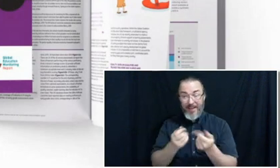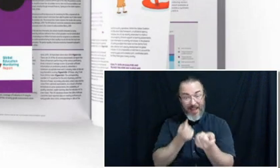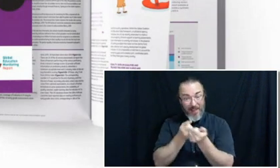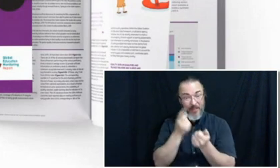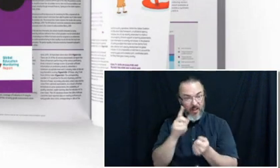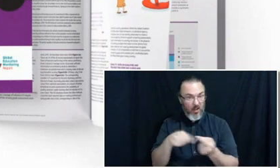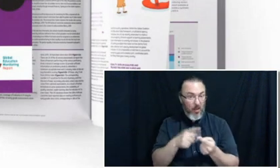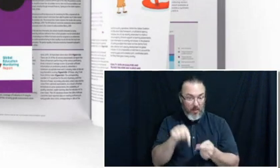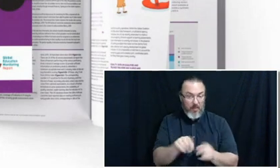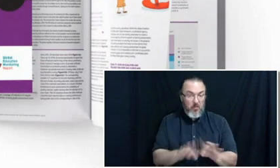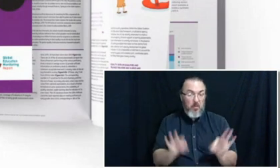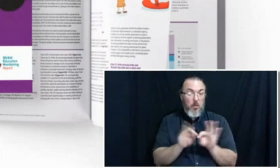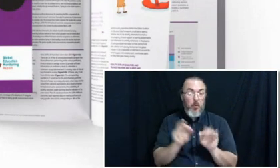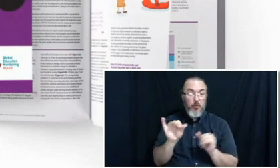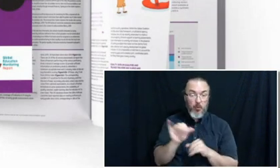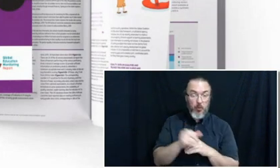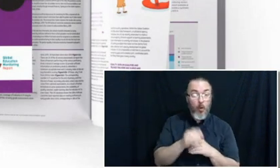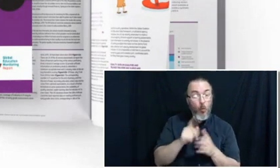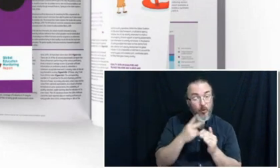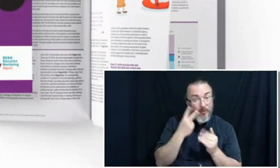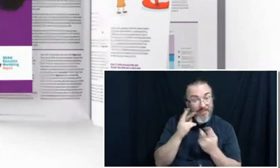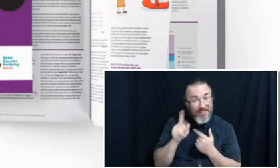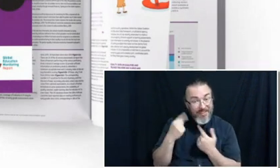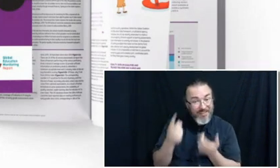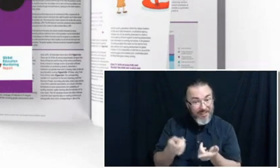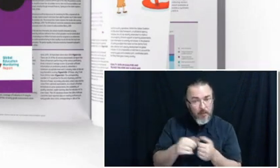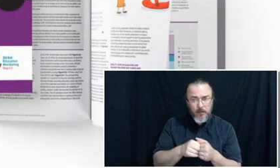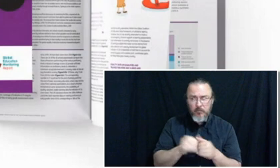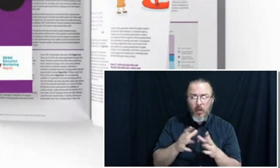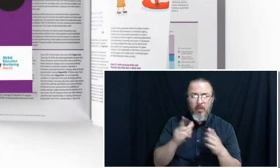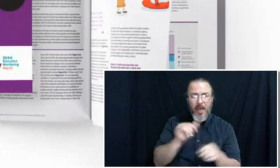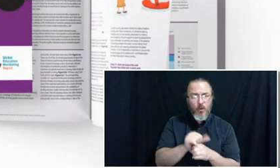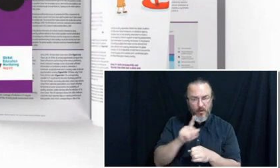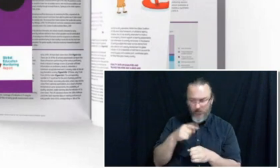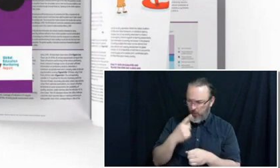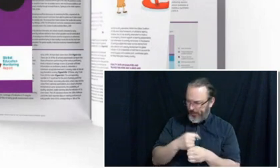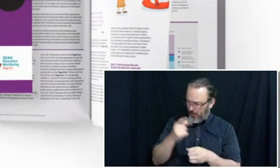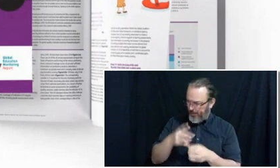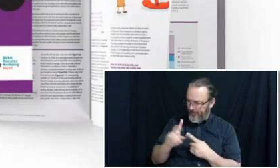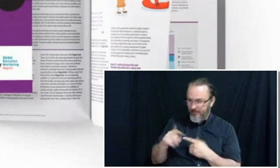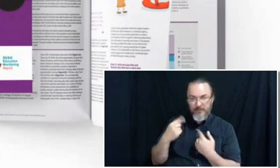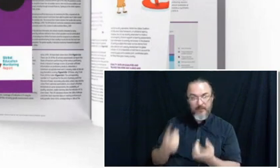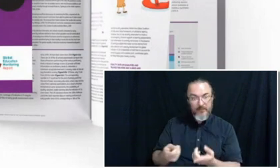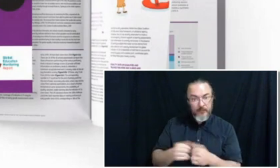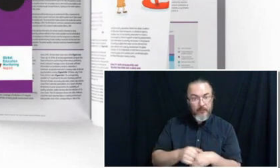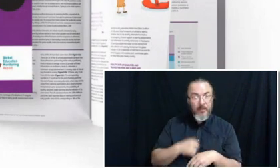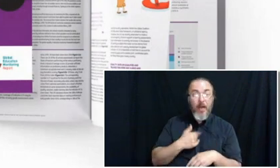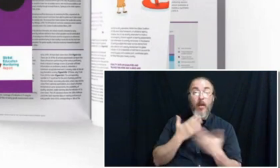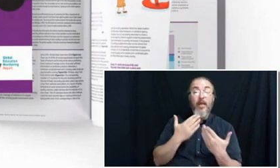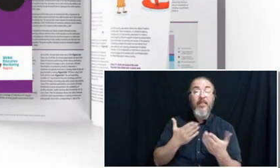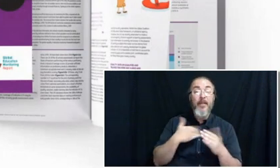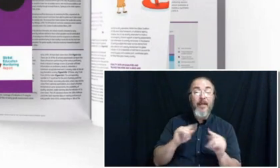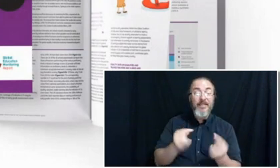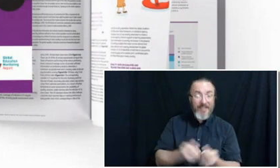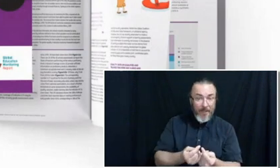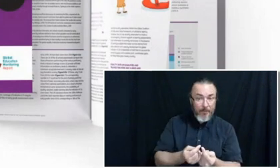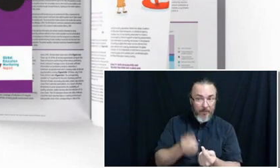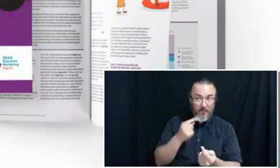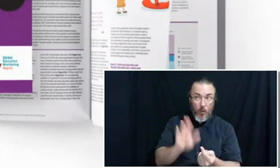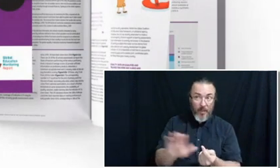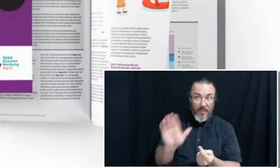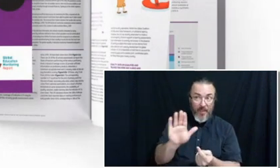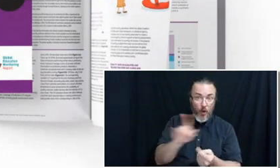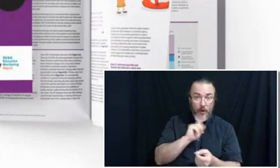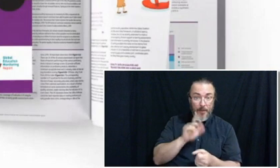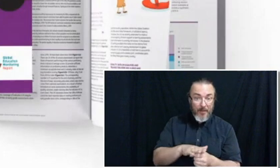le plaidoyer au sujet de leur importance. Ce que vous avez découvert, c'est la culmination d'un travail acharné fait pendant les 18 derniers mois. Je tiens donc à remercier mon équipe pour